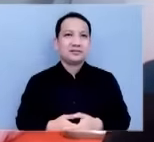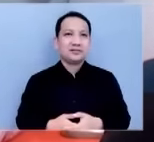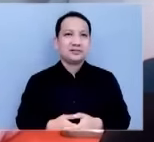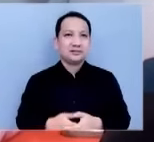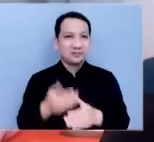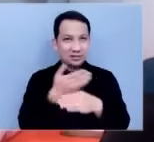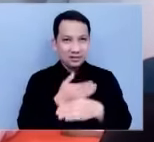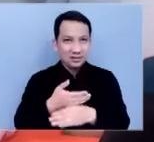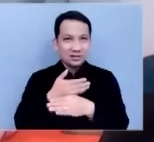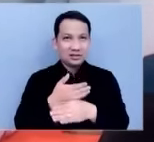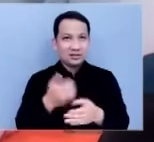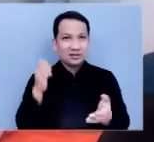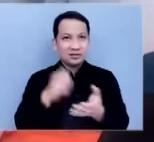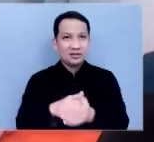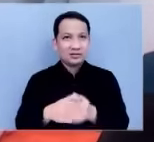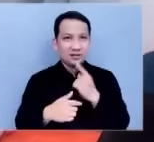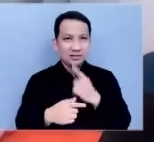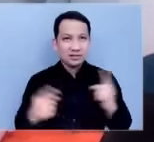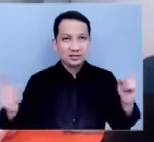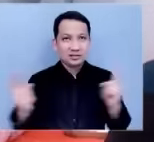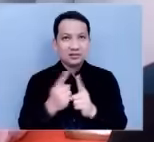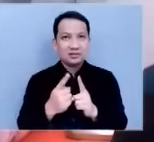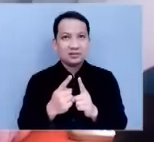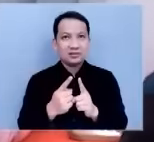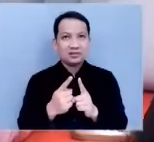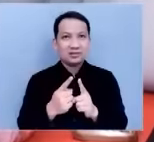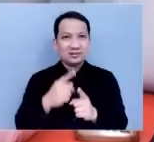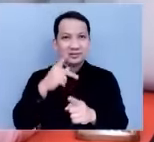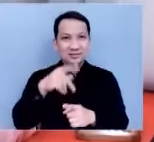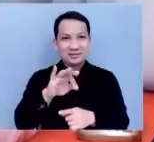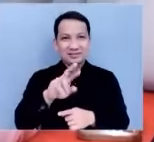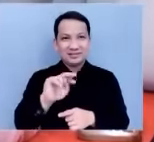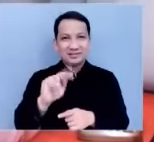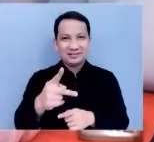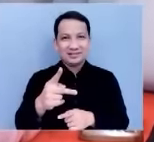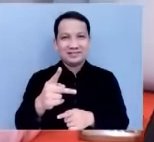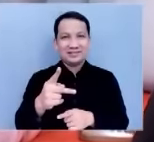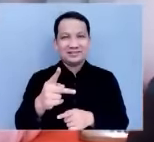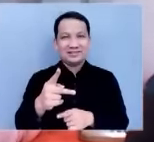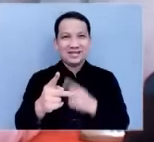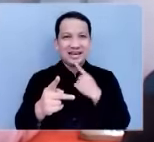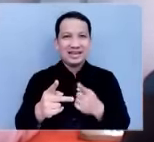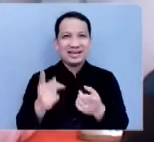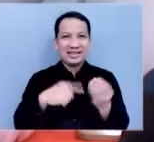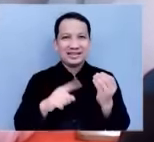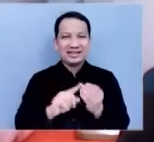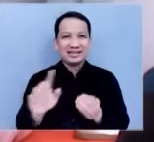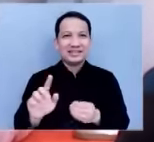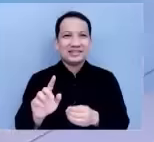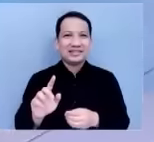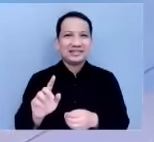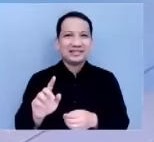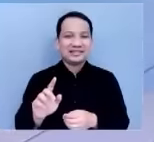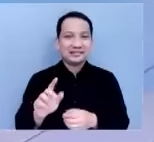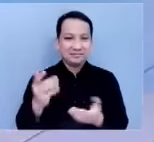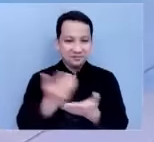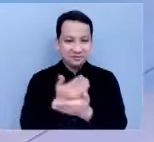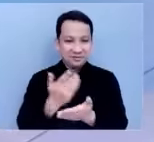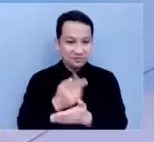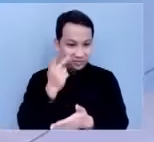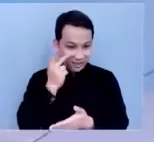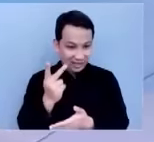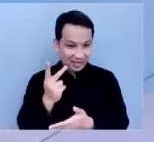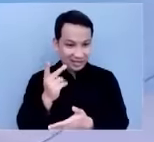mag-ingat kapag papasok tayo. Bakit? Baka ma-prank tayo nang wala sa oras. Yun nga lang, yun nga lang. Ito naman, kay Karen, bilang bagong Dubber Cuts, paano